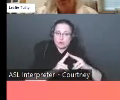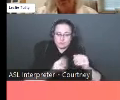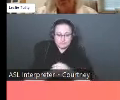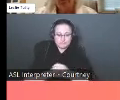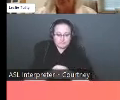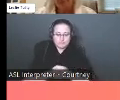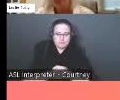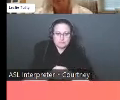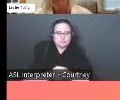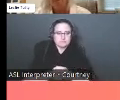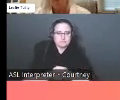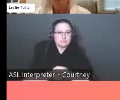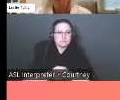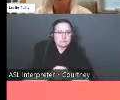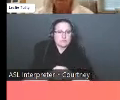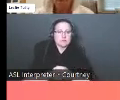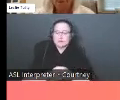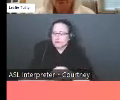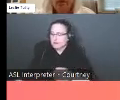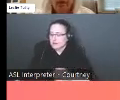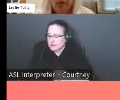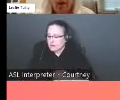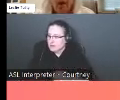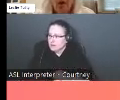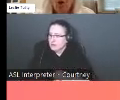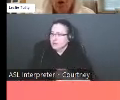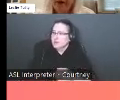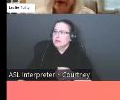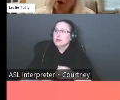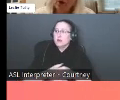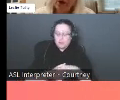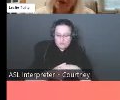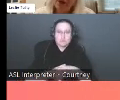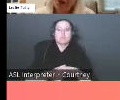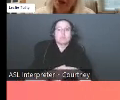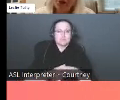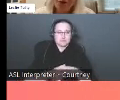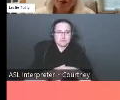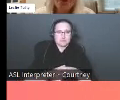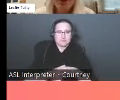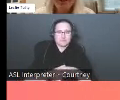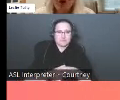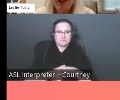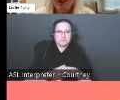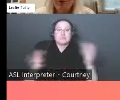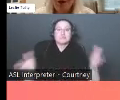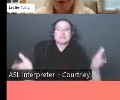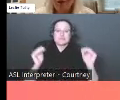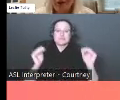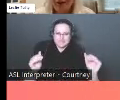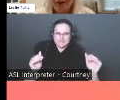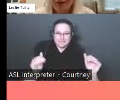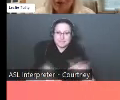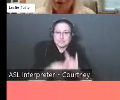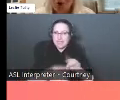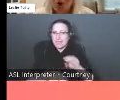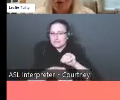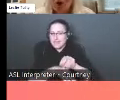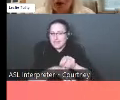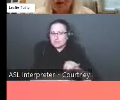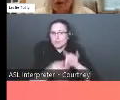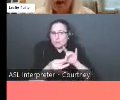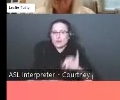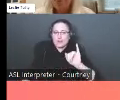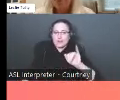cet effet chez les femmes qui ont été agressées sexuellement. Bon, maintenant, nous